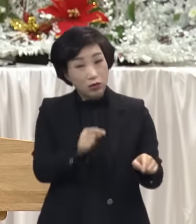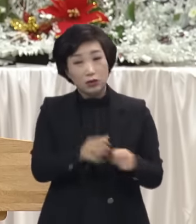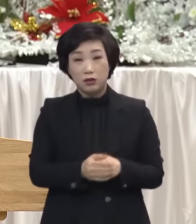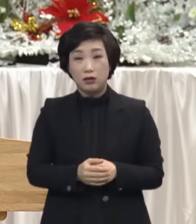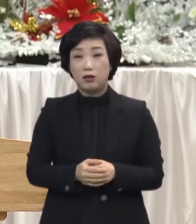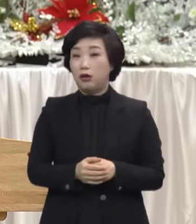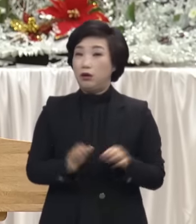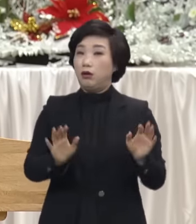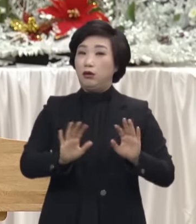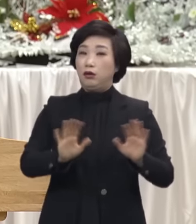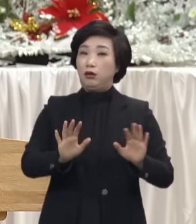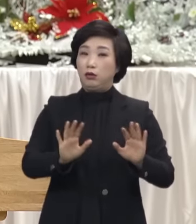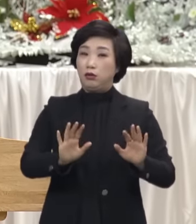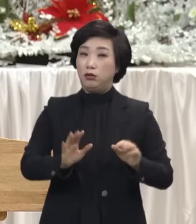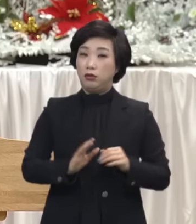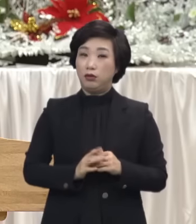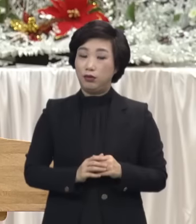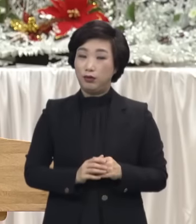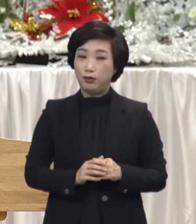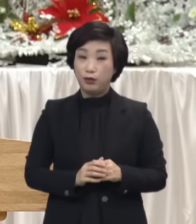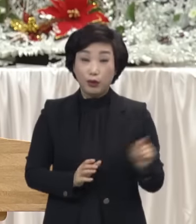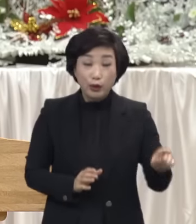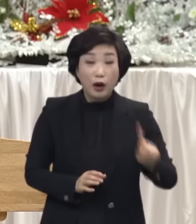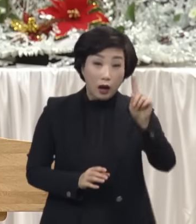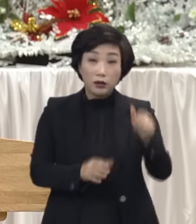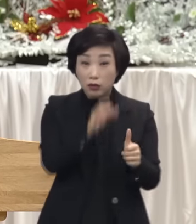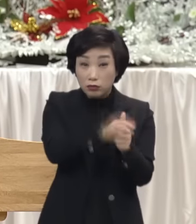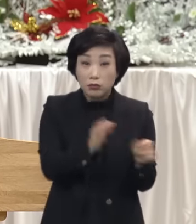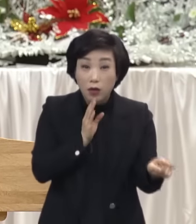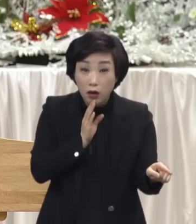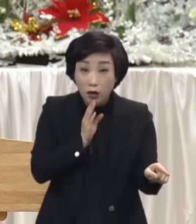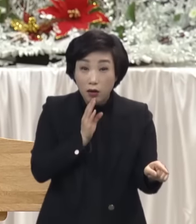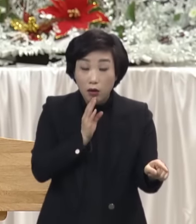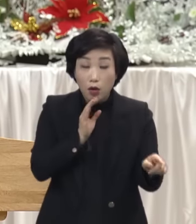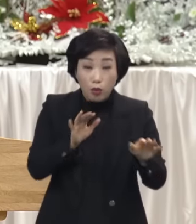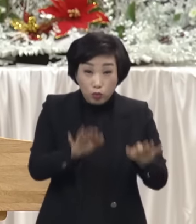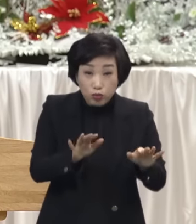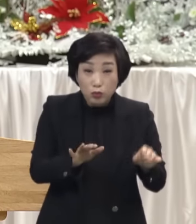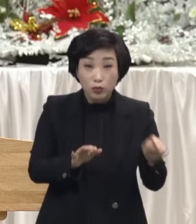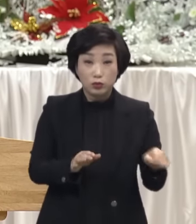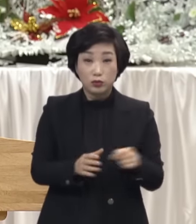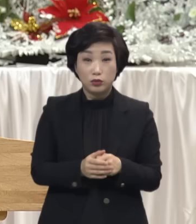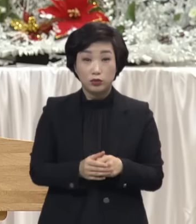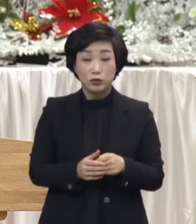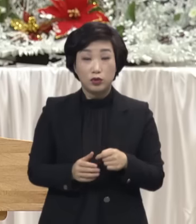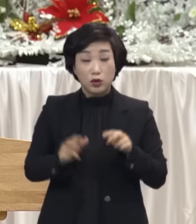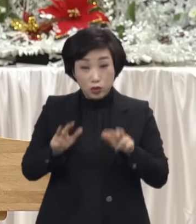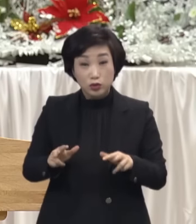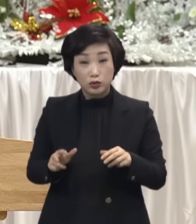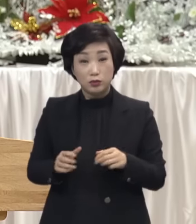절대 아니다. 응? 너 한 달 안도 받은 자야. 내가